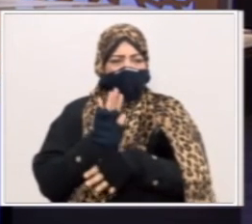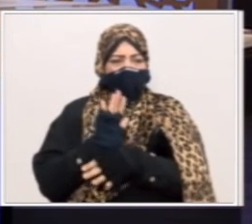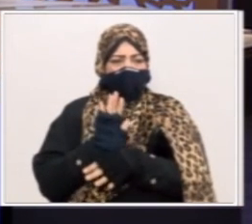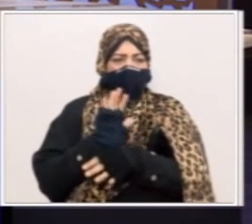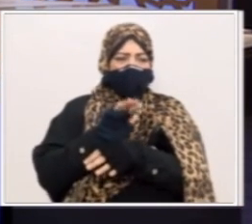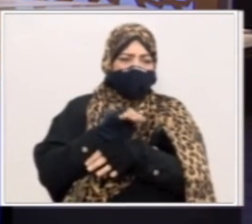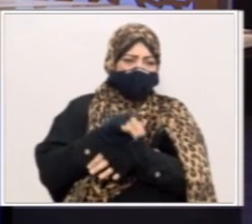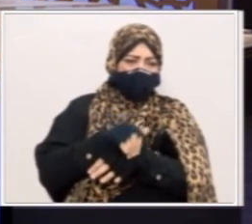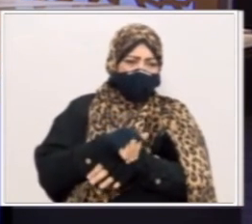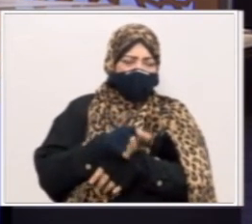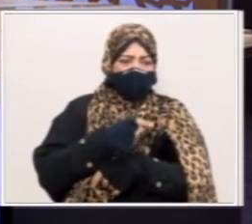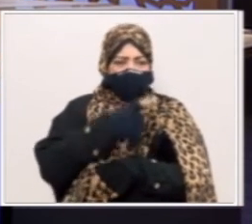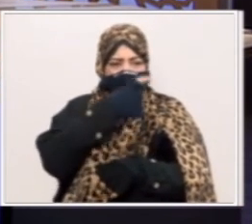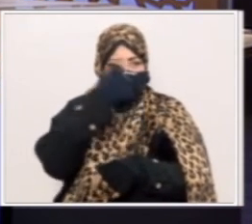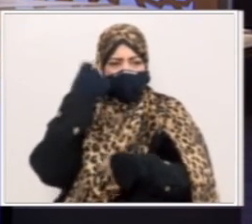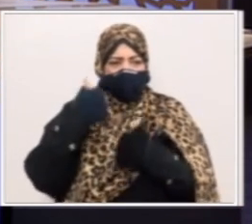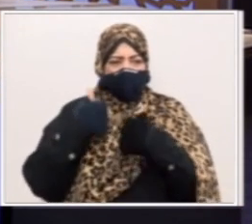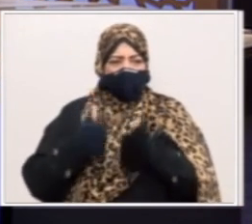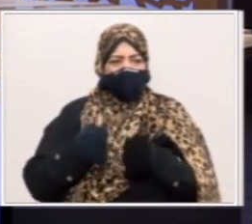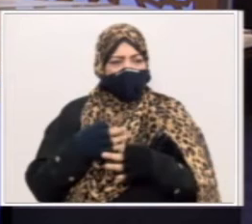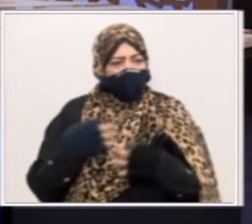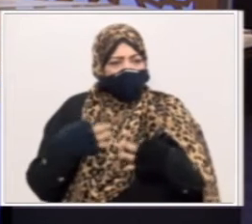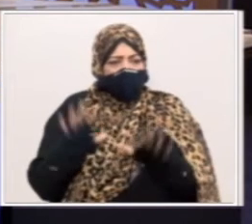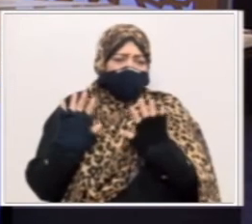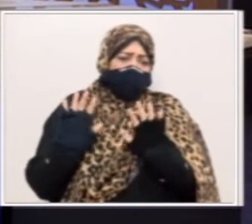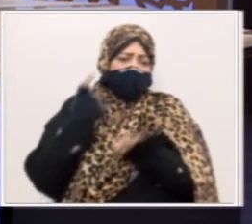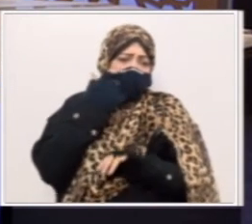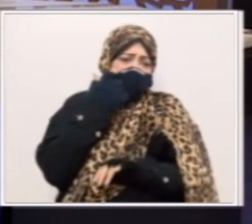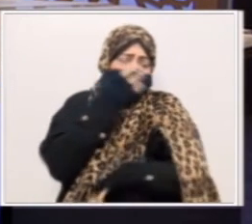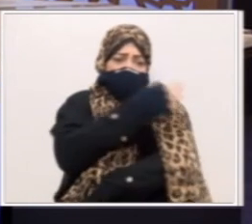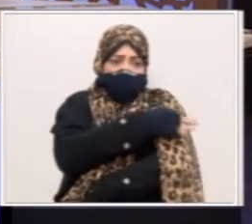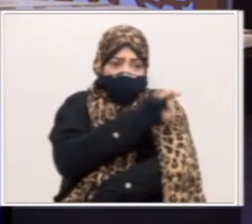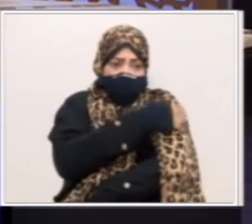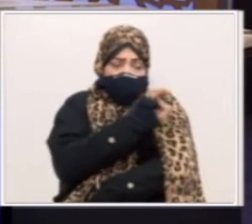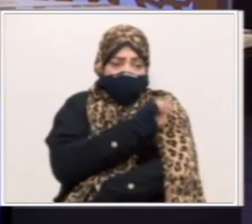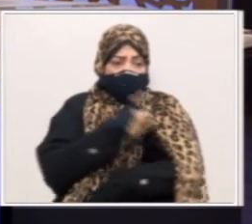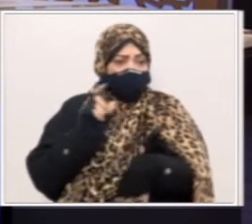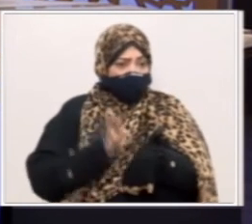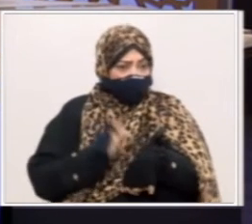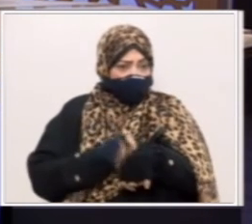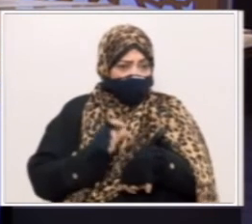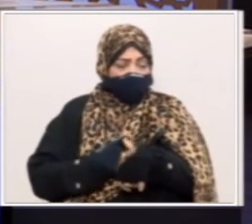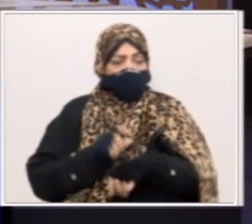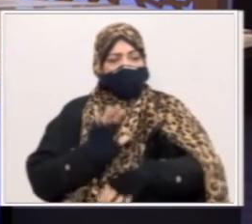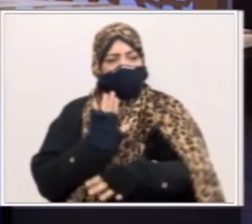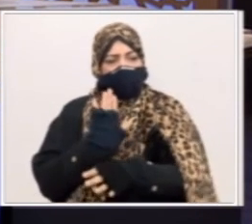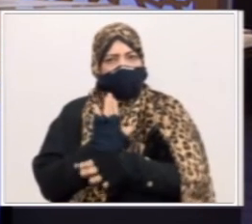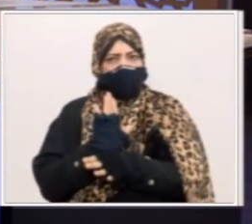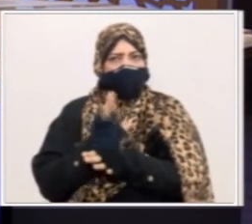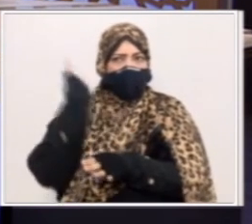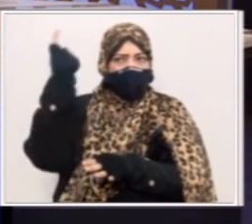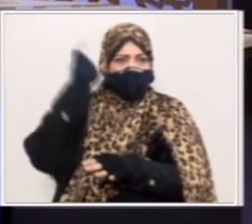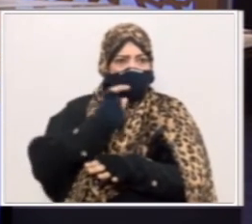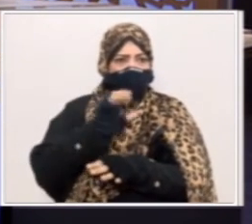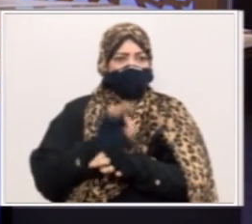إن كان هذا الوقت اللي اعتاد أن لما يتوضأ في النهار وفي القيلولة والجو معتدل ما يصيب شيء، في الحالة هذه ينتقل إلى